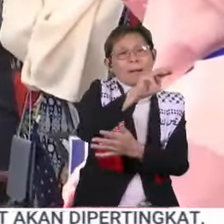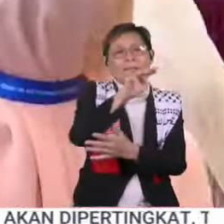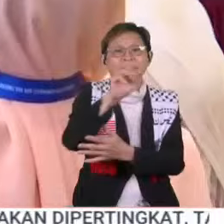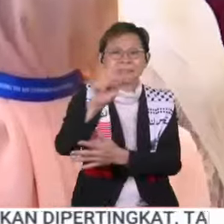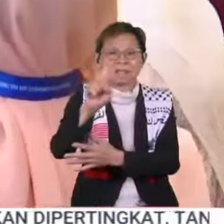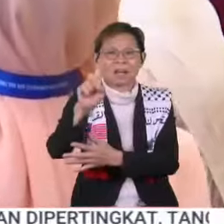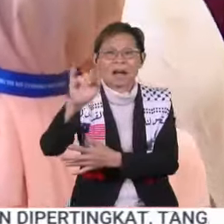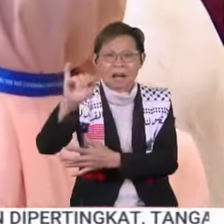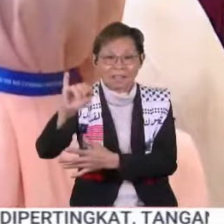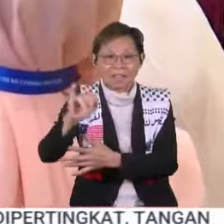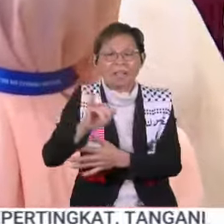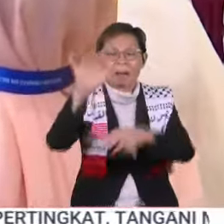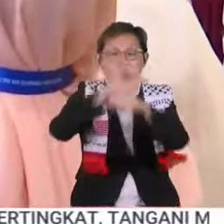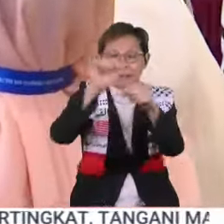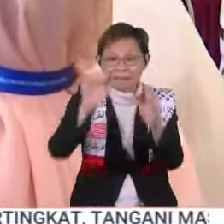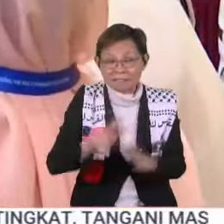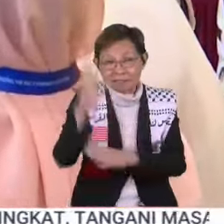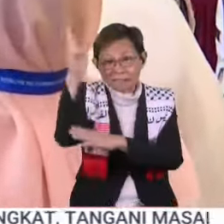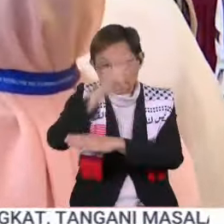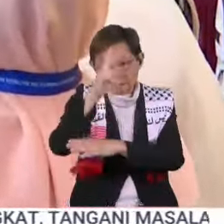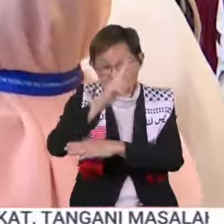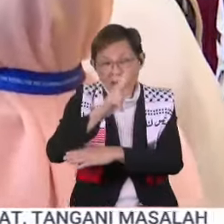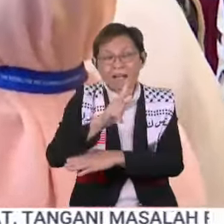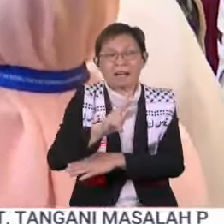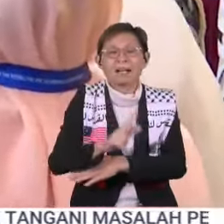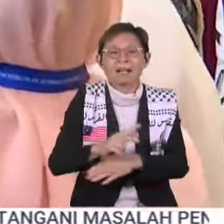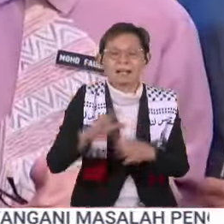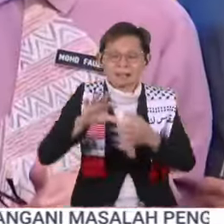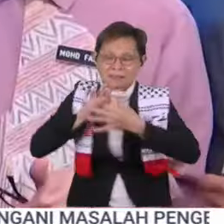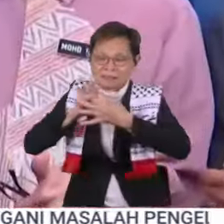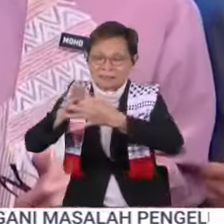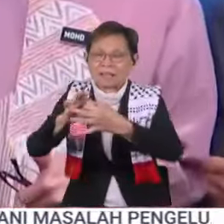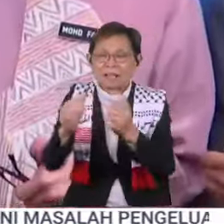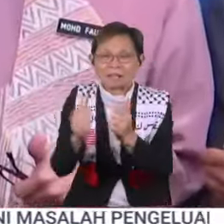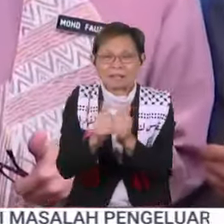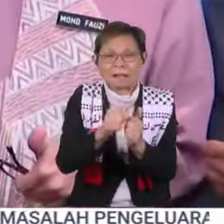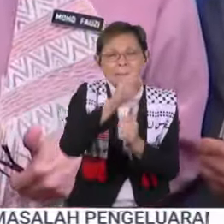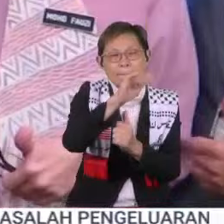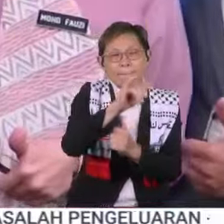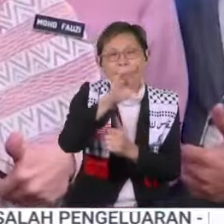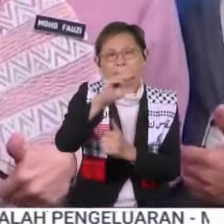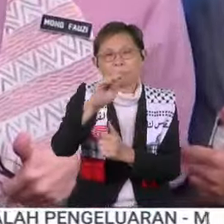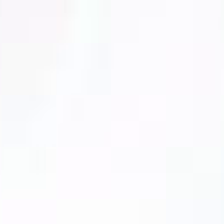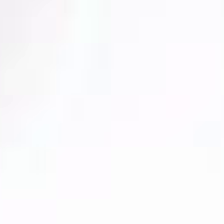ID warga Kementerian Komunikasi yang diadakan dengan kerjasama Mimos Berhad di Putrajaya.